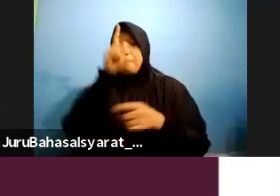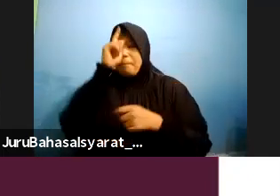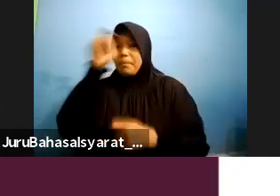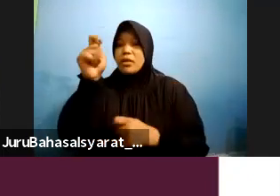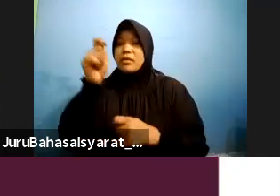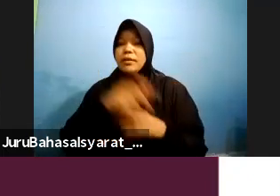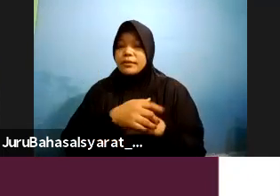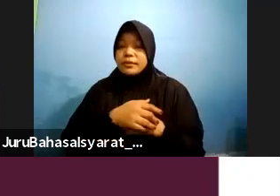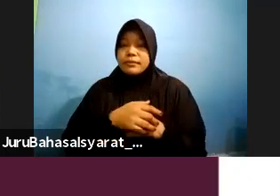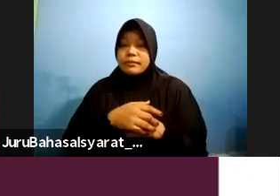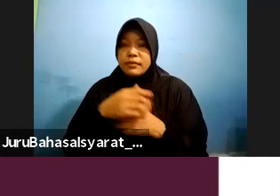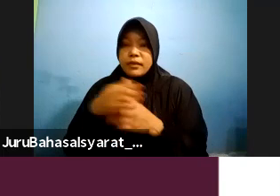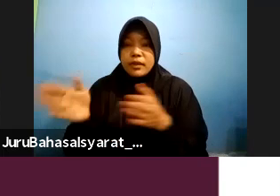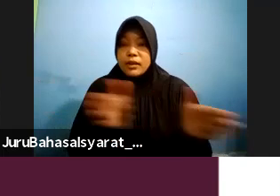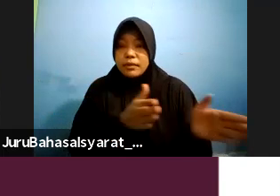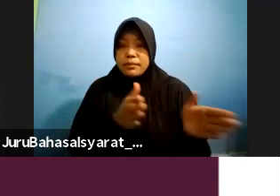Kemudian selanjutnya